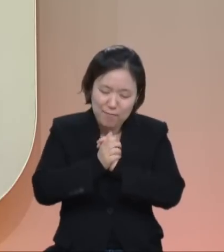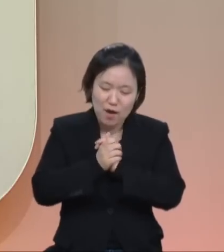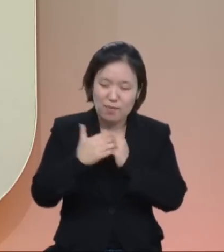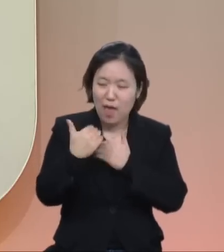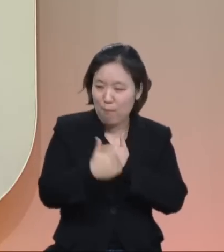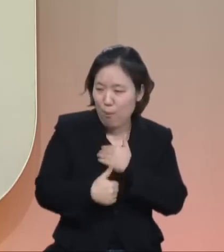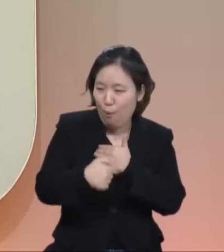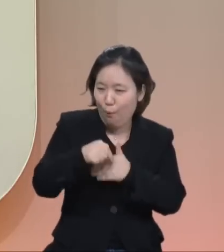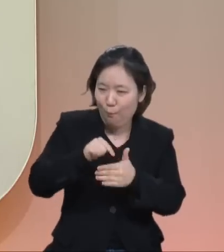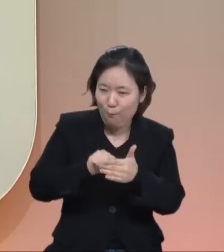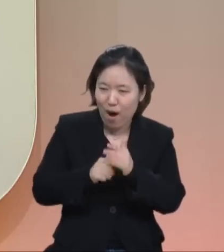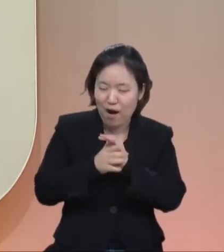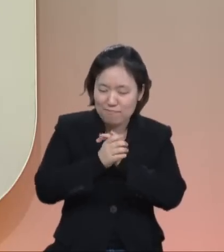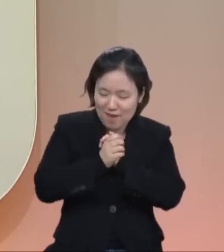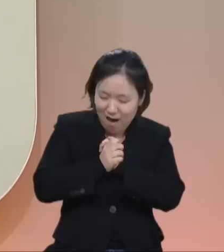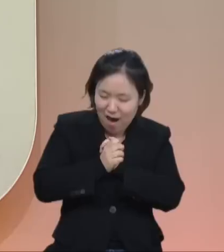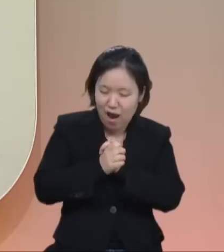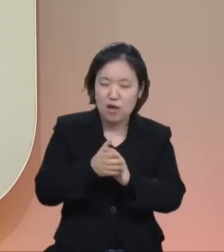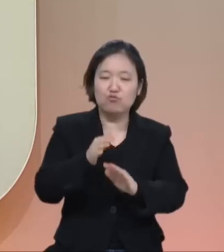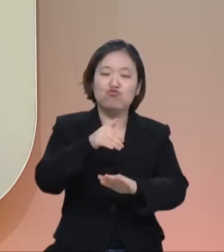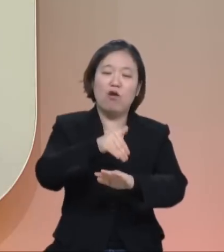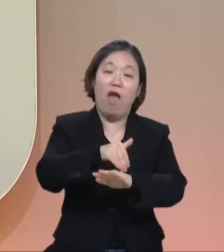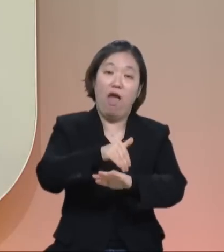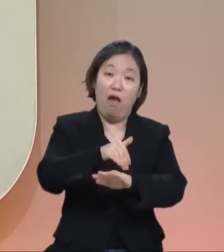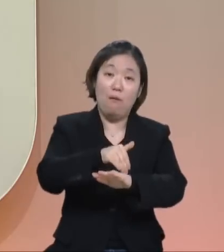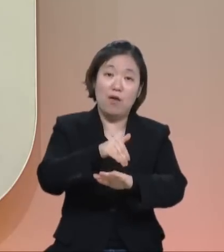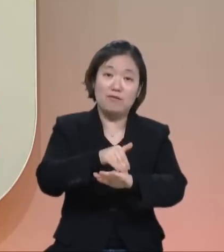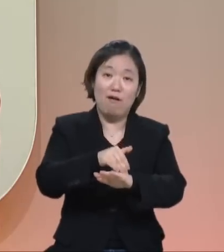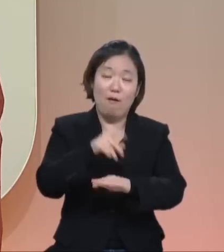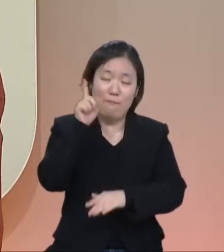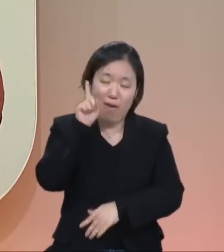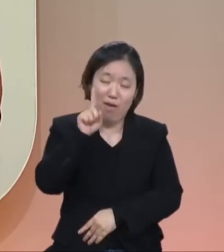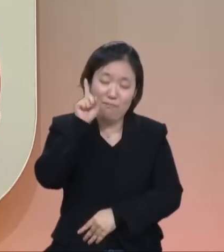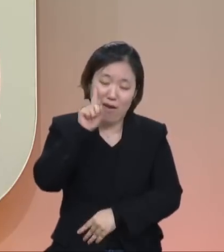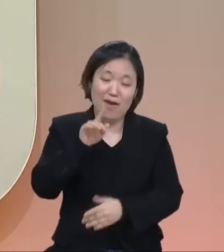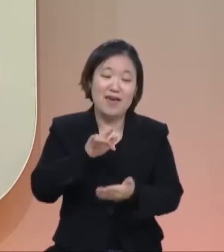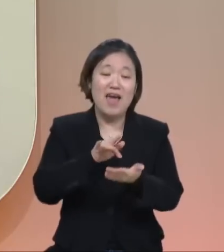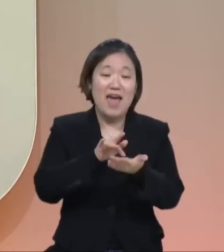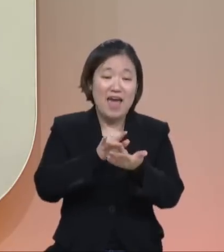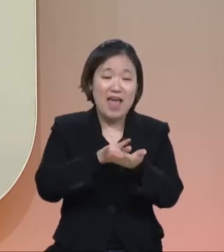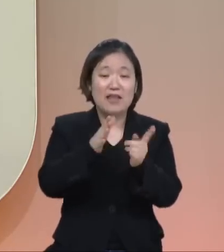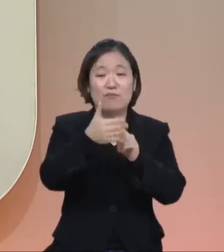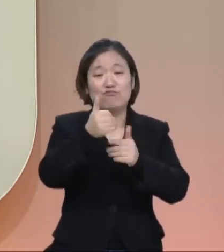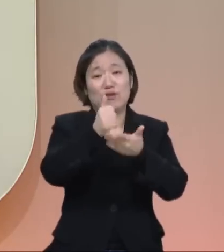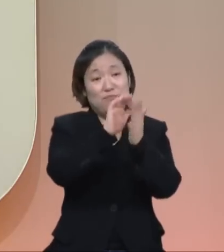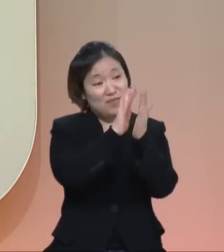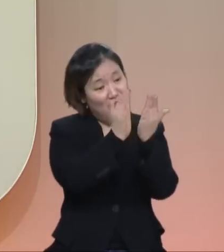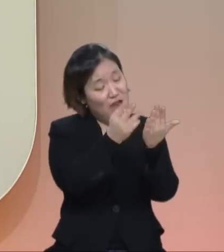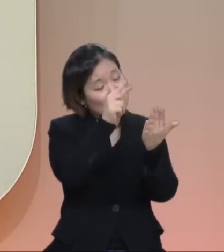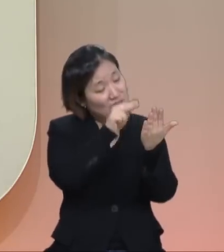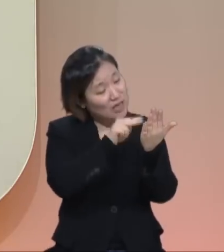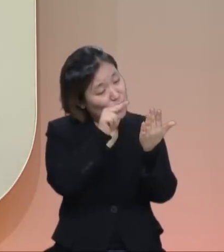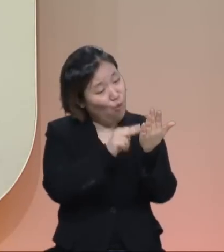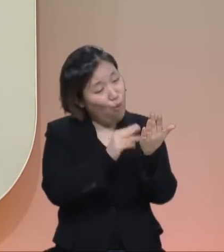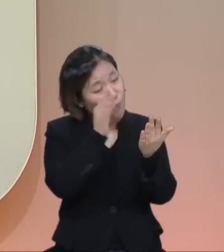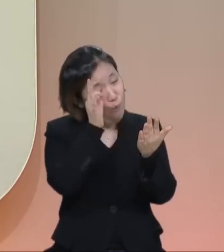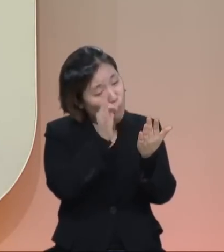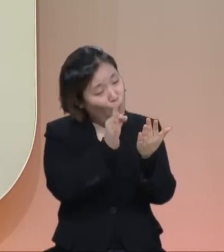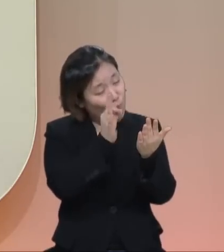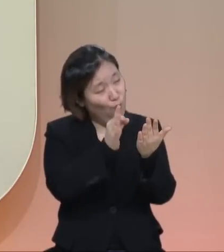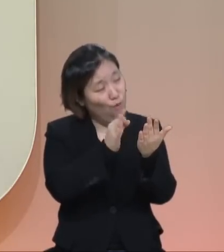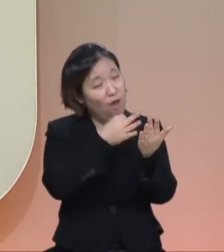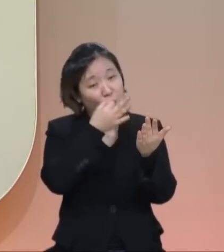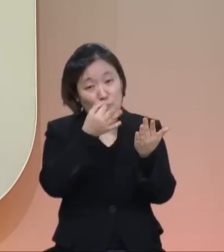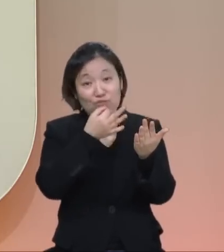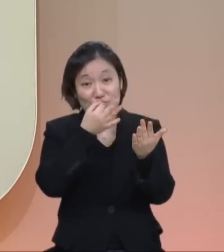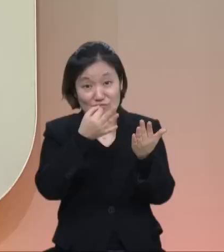몸과 마음을 잘 다스리면서 매일매일 약사경을 독송하고 매일매일 이제 염불을